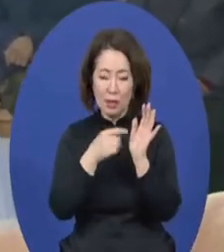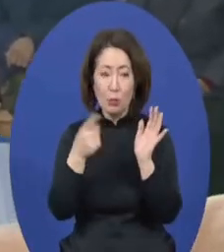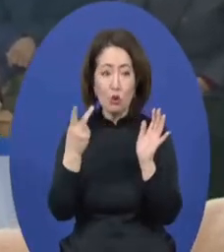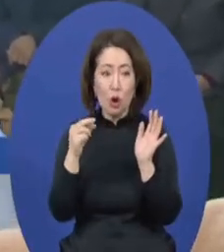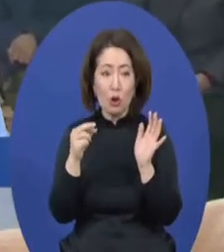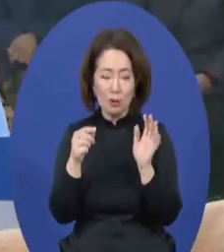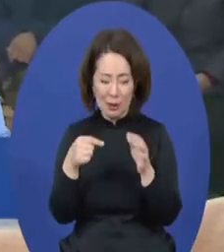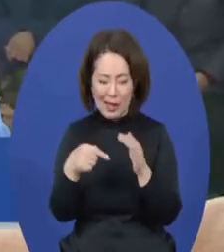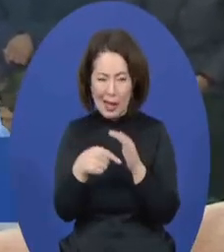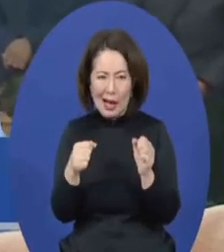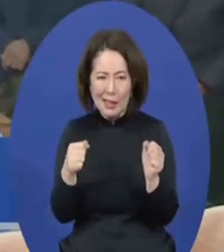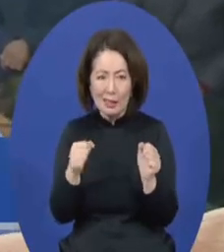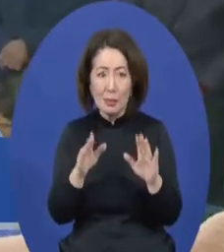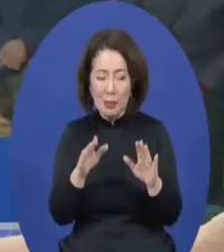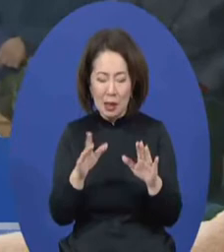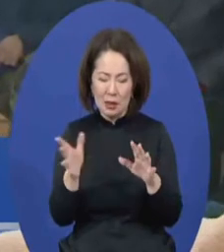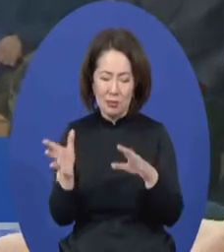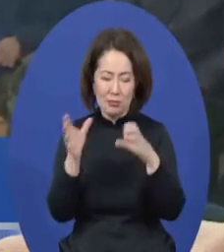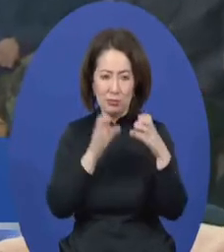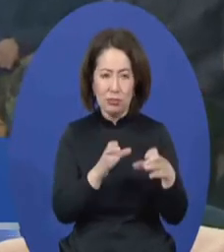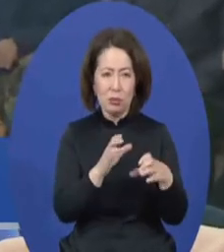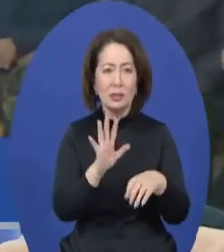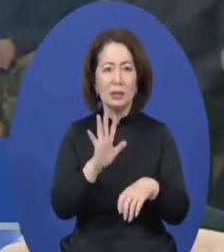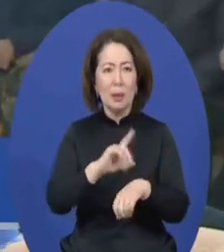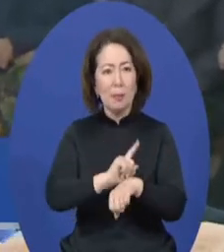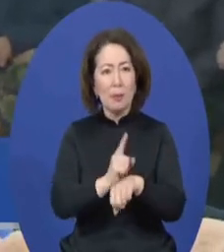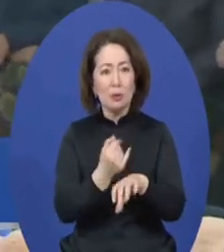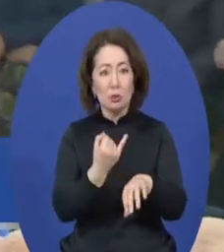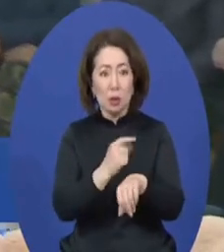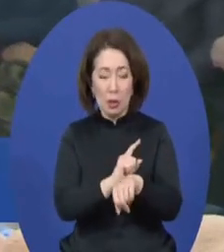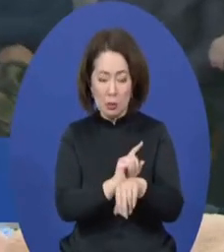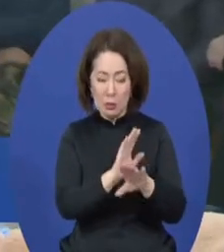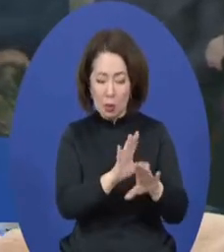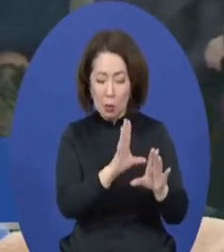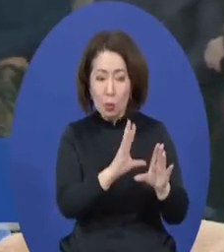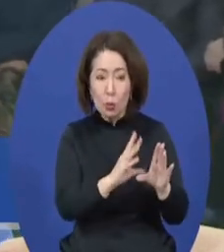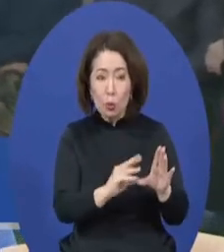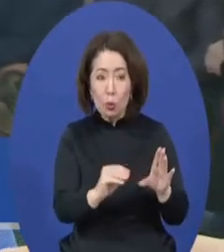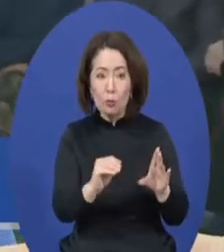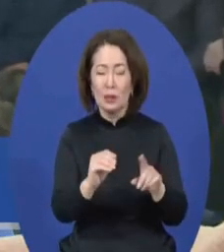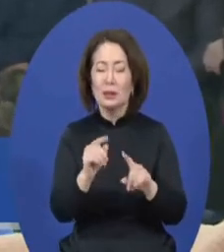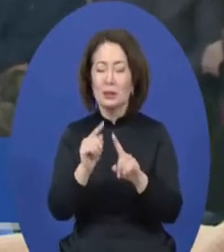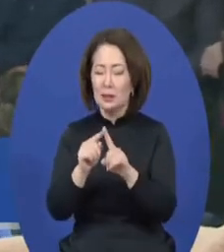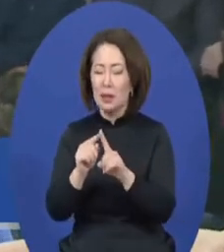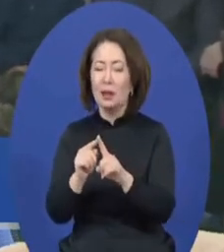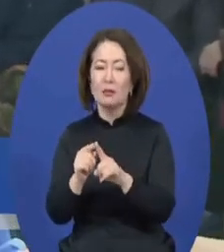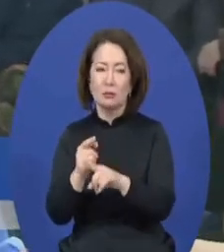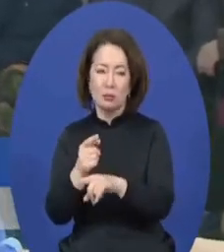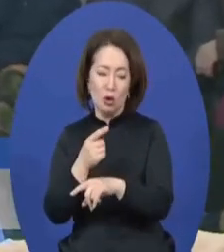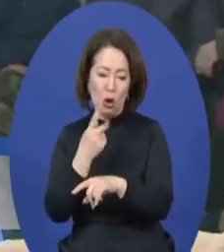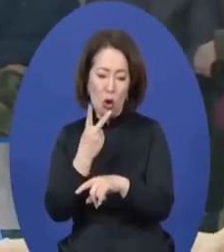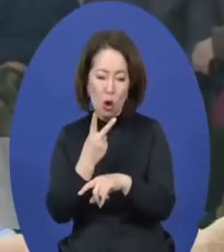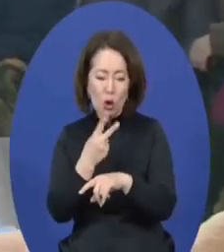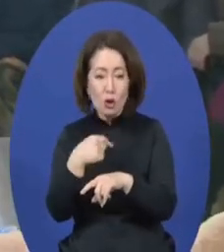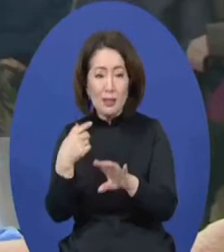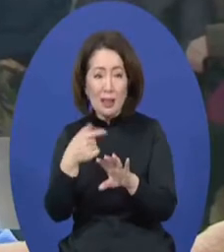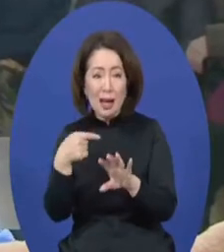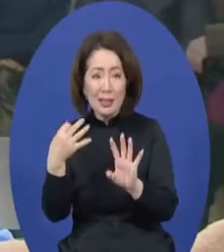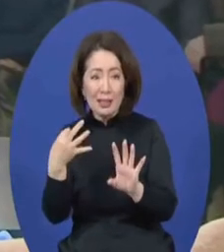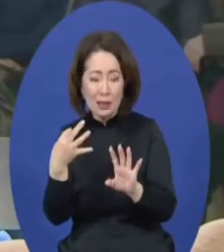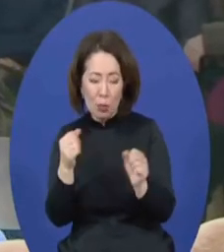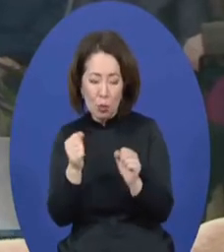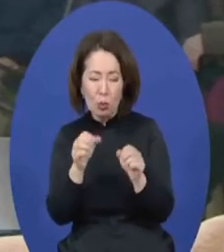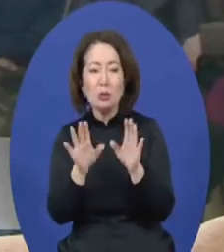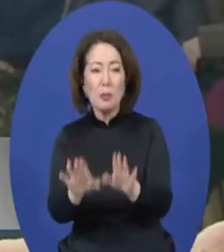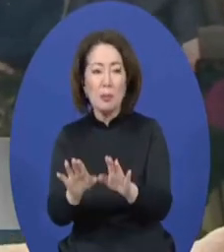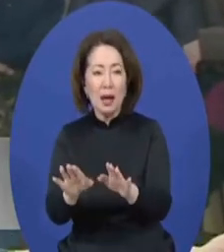хүлдүү байж байгаа. Дасгалгааны температурт 5-аас 6 минут байлгаад гисгээгээд буцаагаад 2-8 хэмийн гар